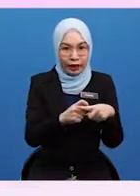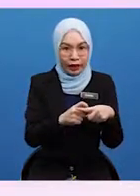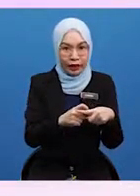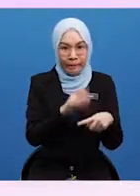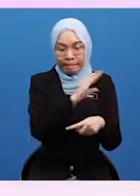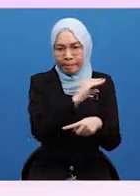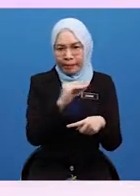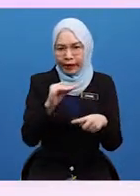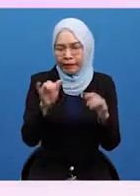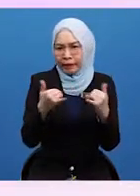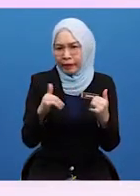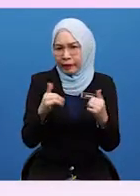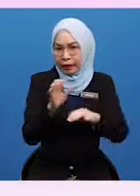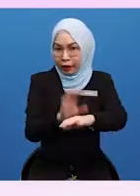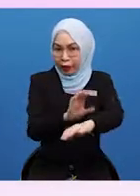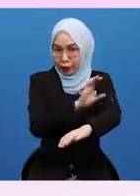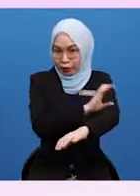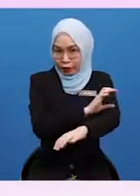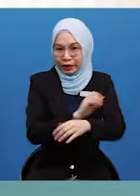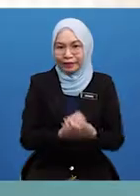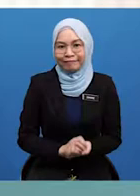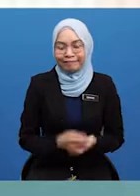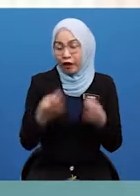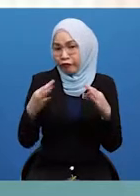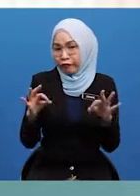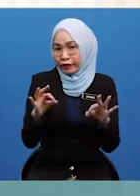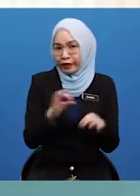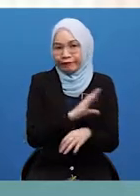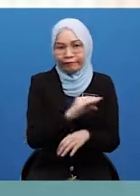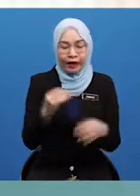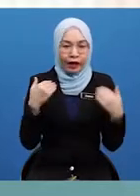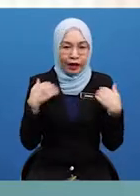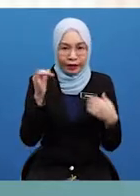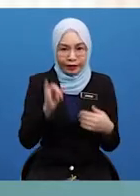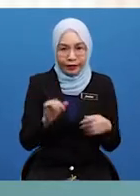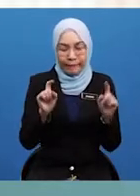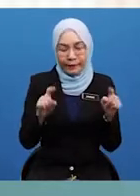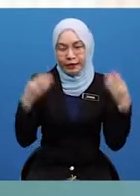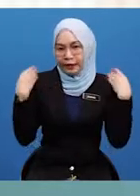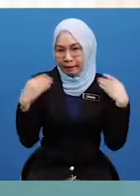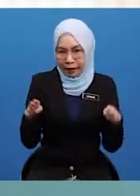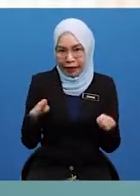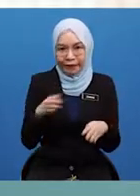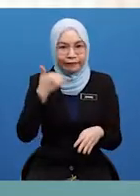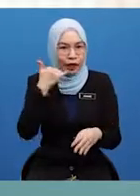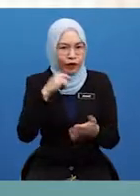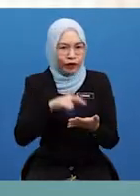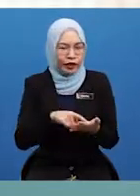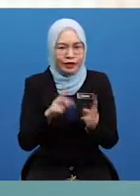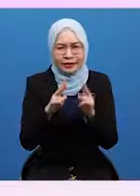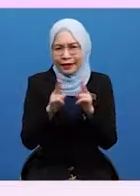makhluk W berbahaya live pita ini sememangnya sangat pinta